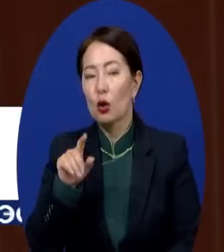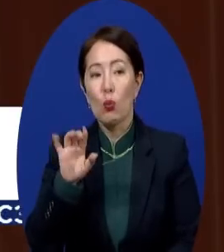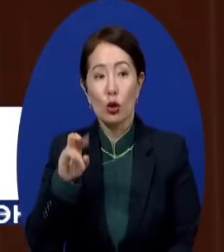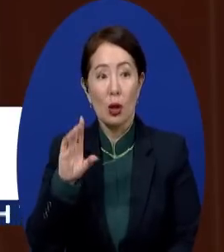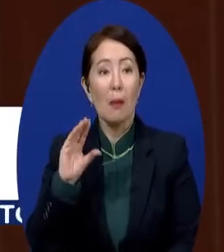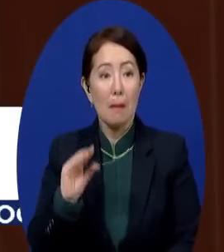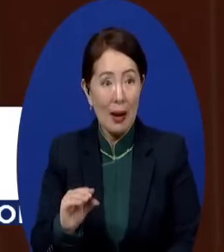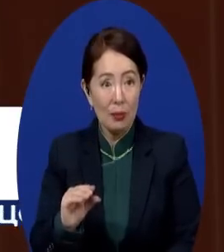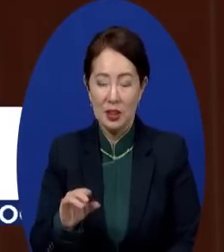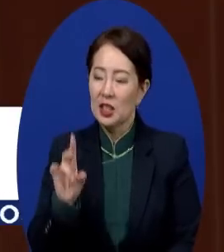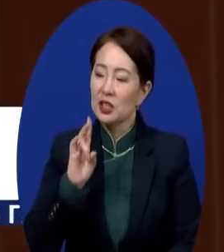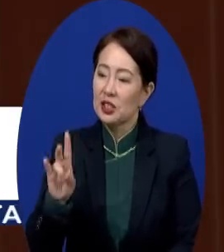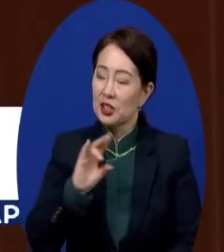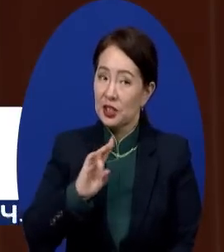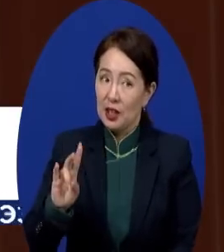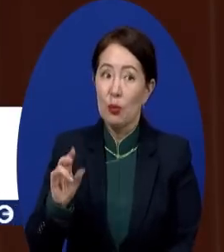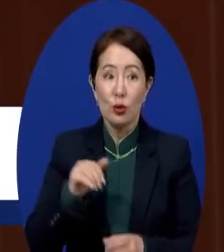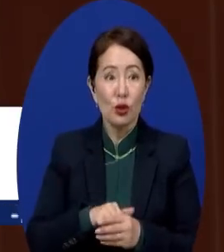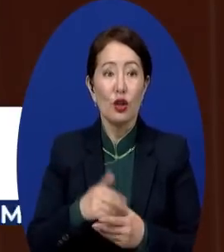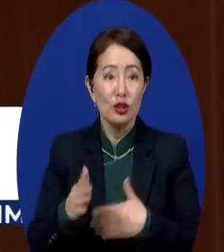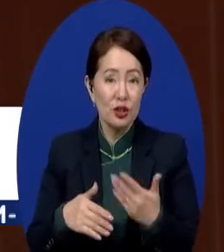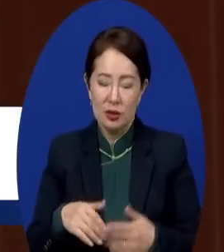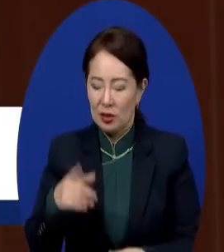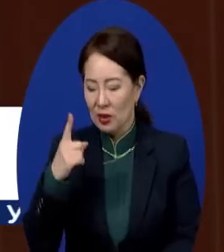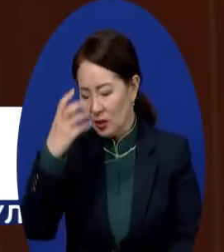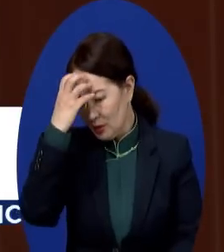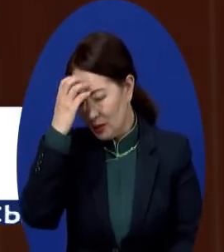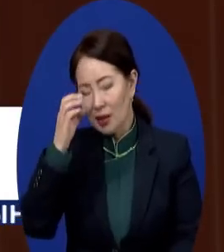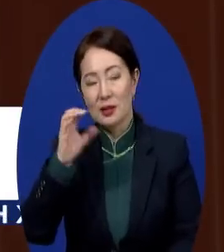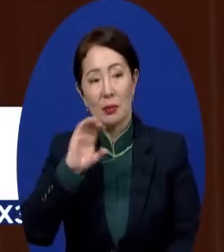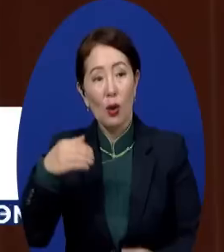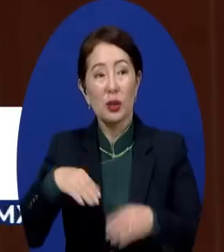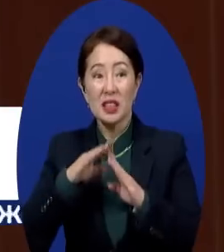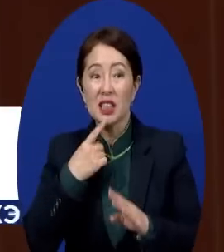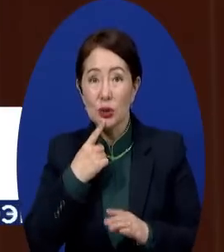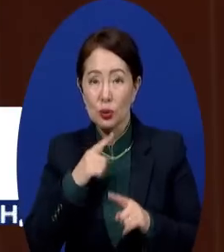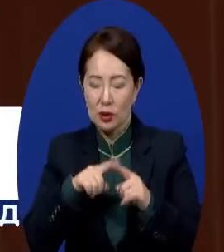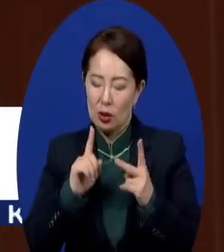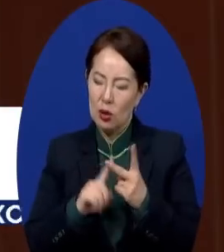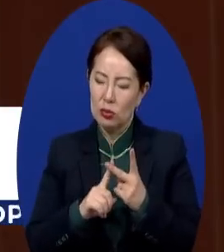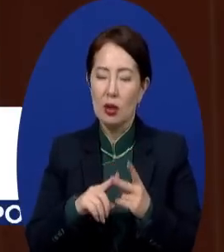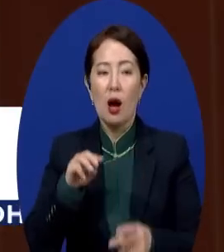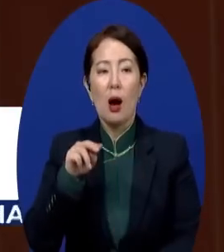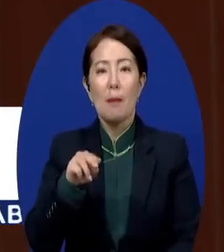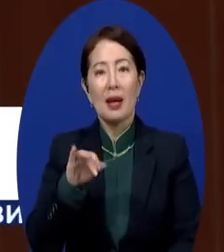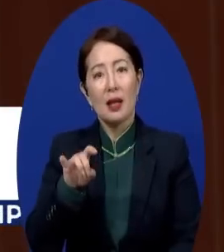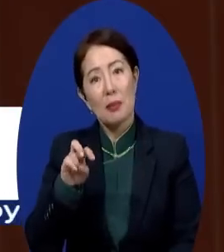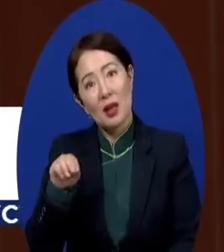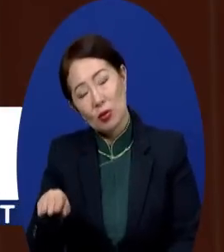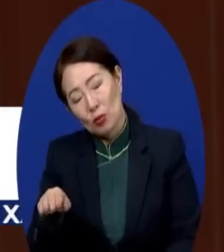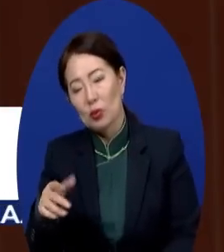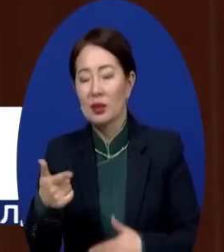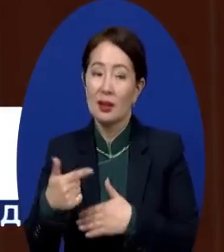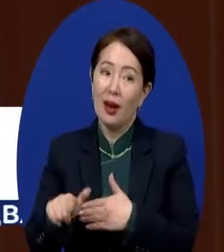нам жижиг намууд орж ирэх явдал бол нэгдүгээр засгийн газар байгуулах төвөгтэй болдог. хоёр дугаар парламентт болон парламентийн